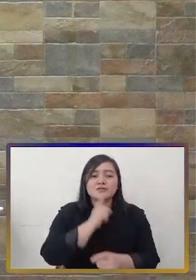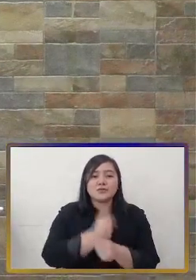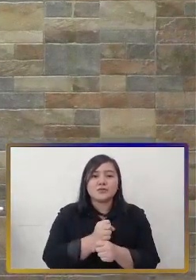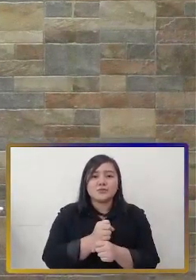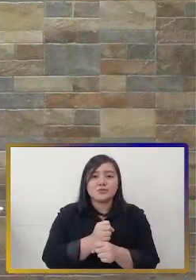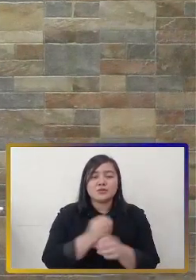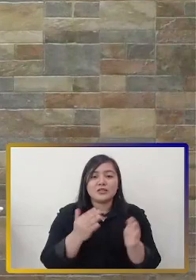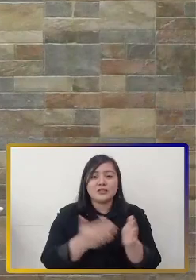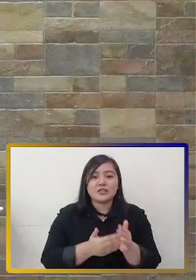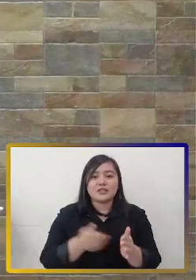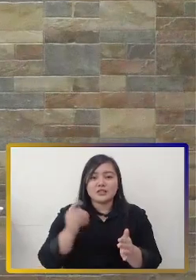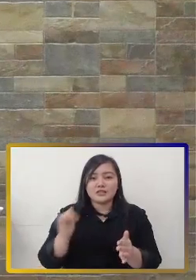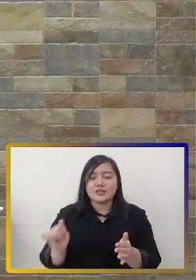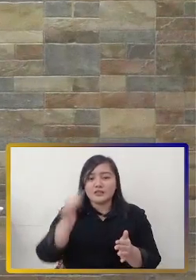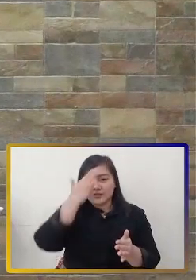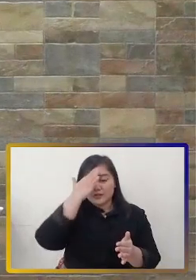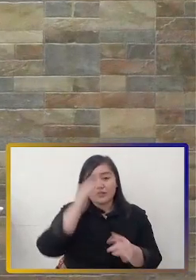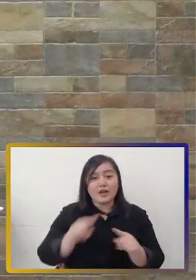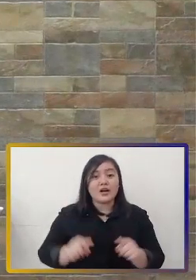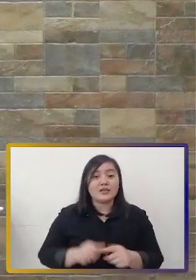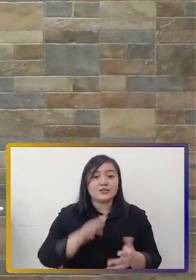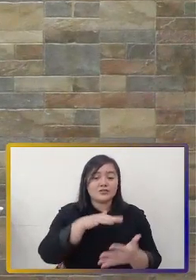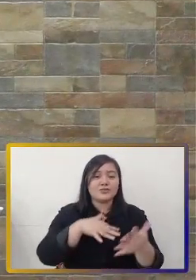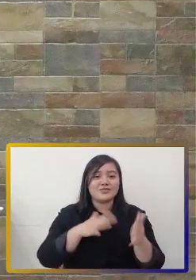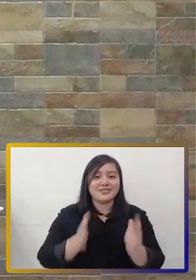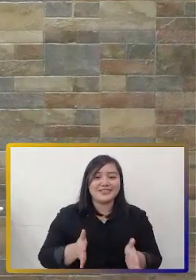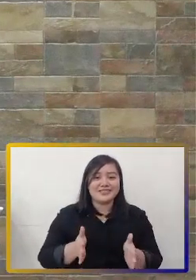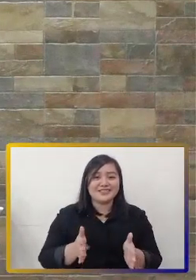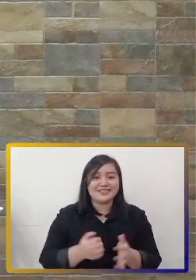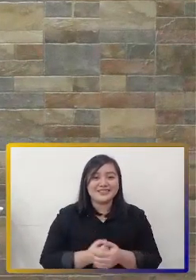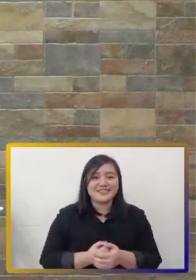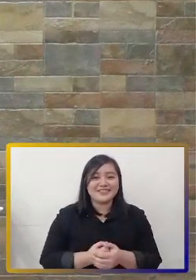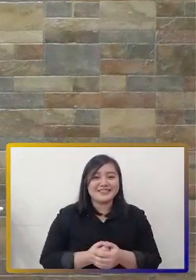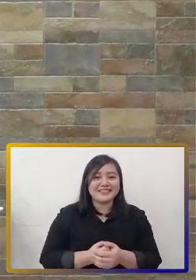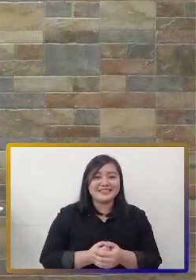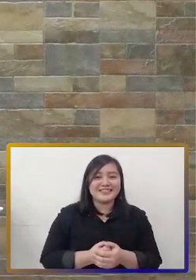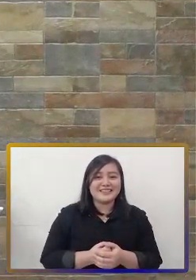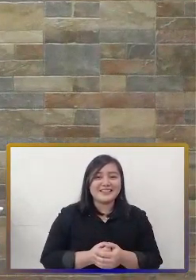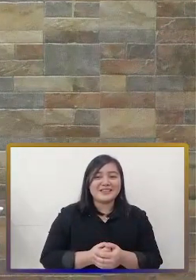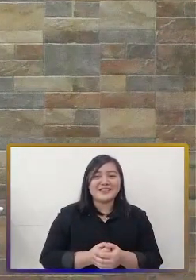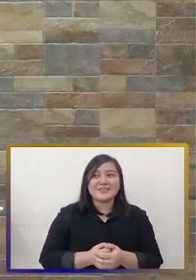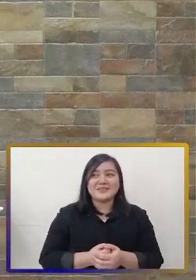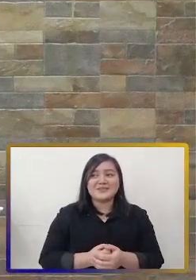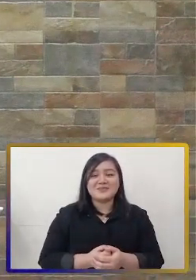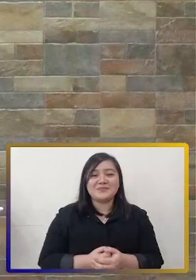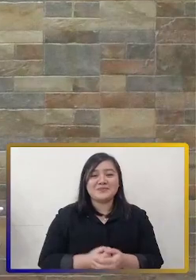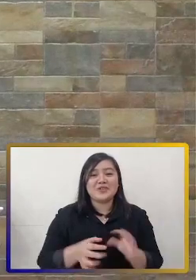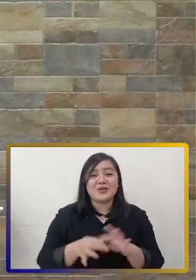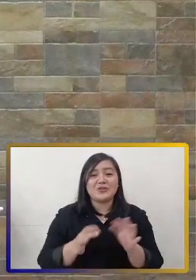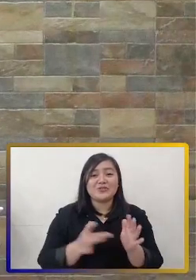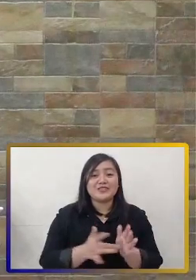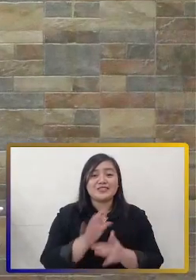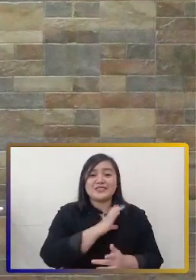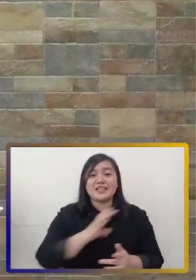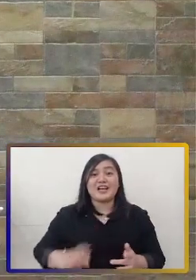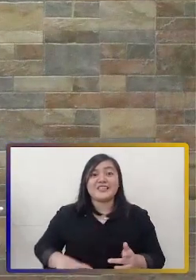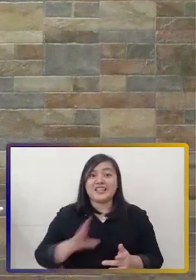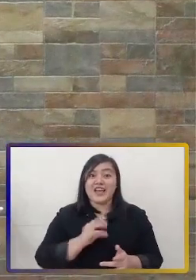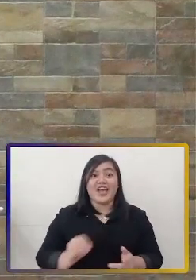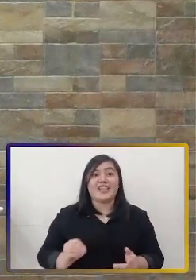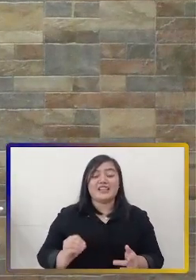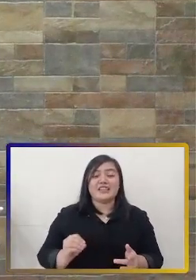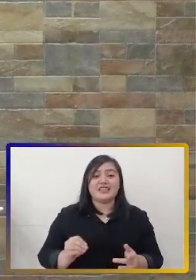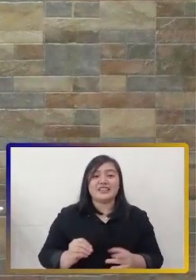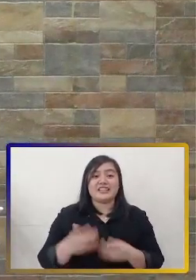are known as the pupils. Alright? And kung makikita niyo po mga kapatid, dito po sa time po na